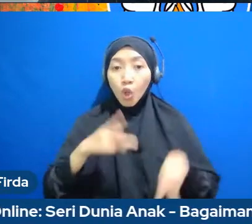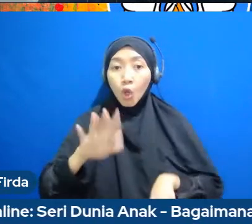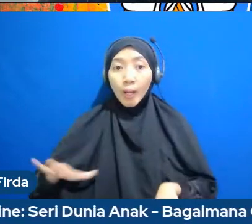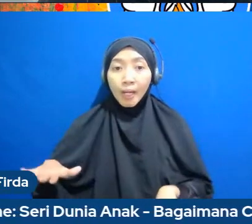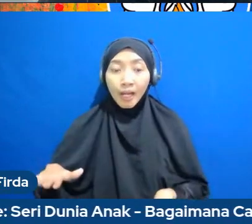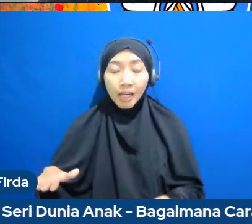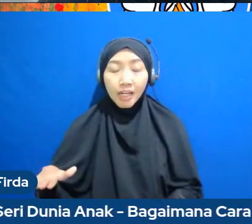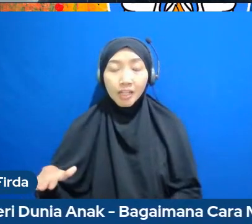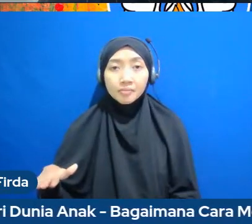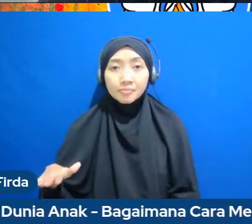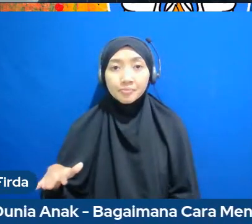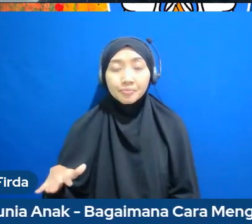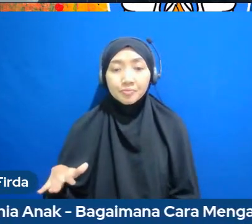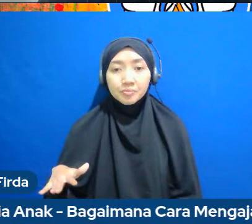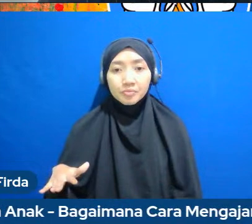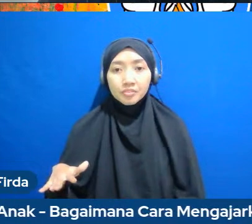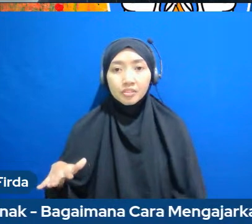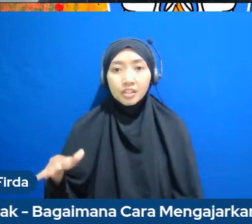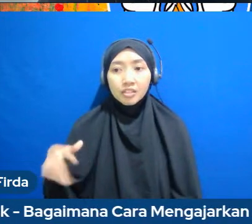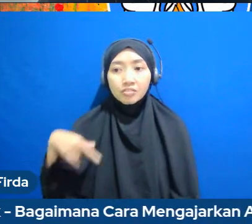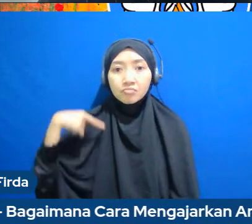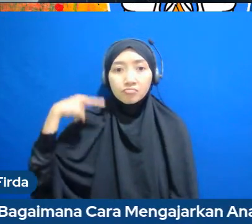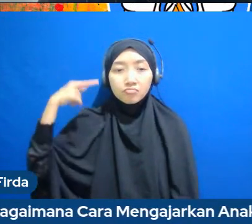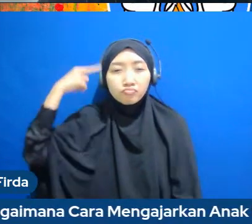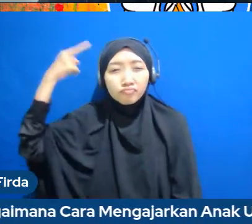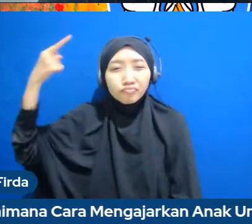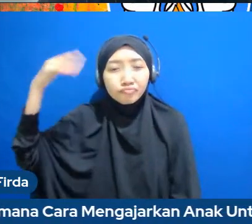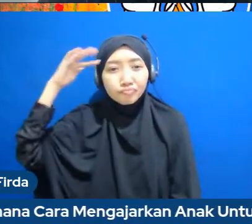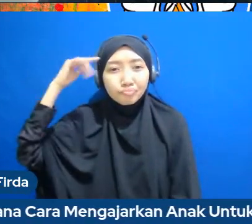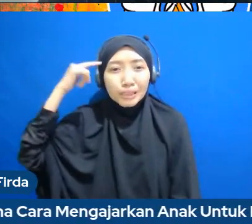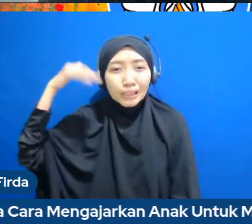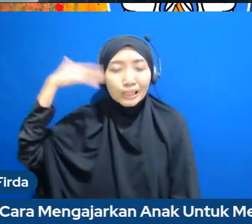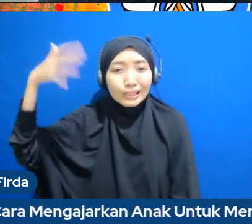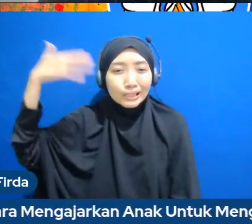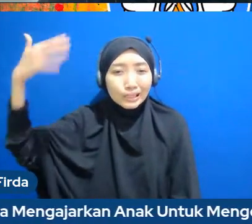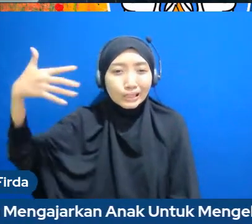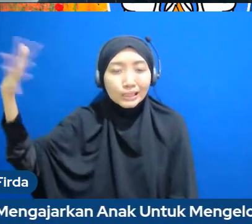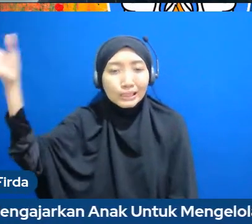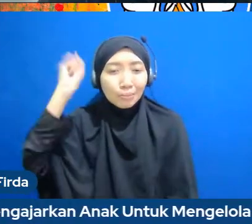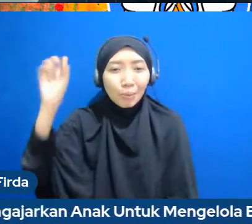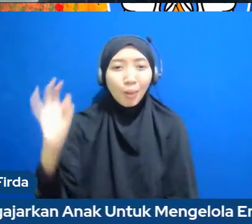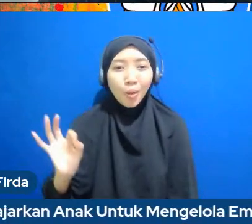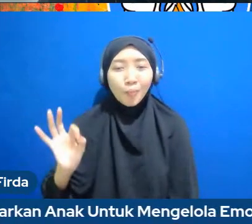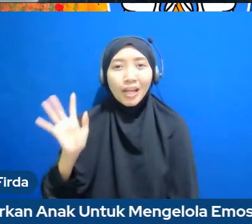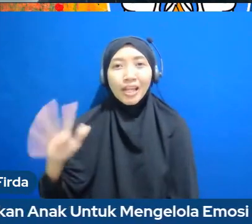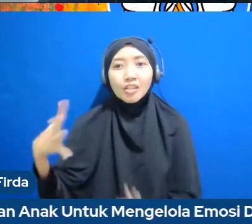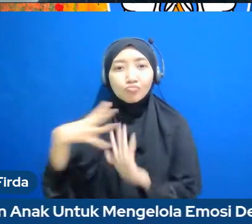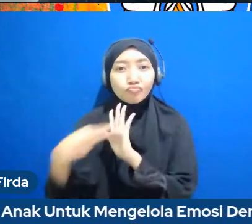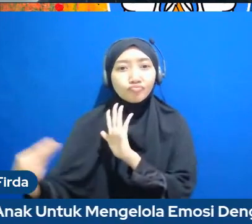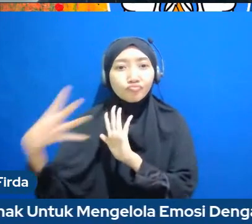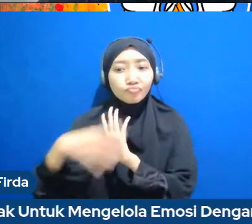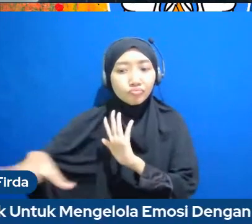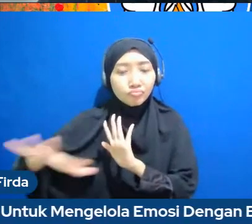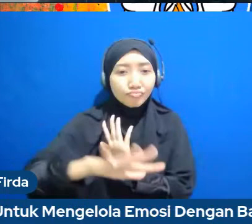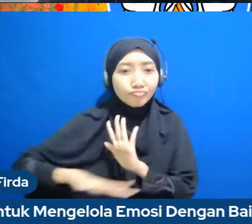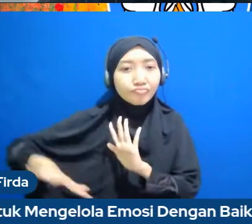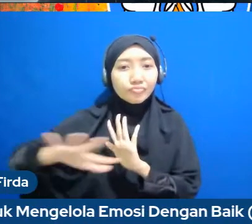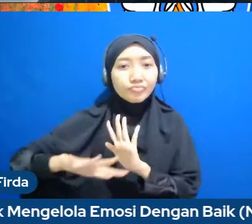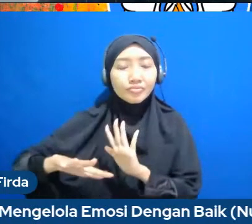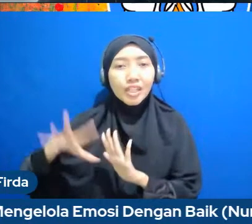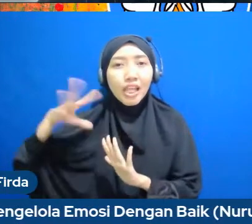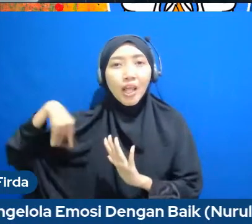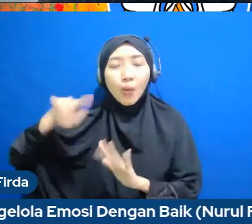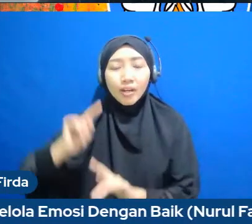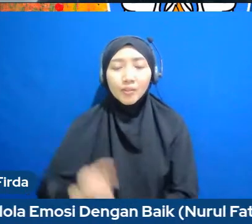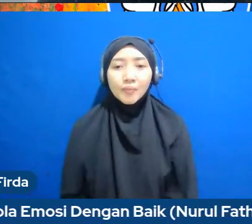pasti belum nyampe gitu ya, pola pikirnya belum nyampe, jadi dia pasti akan meniru yang ada di sekelilingnya.